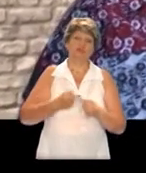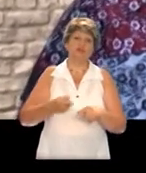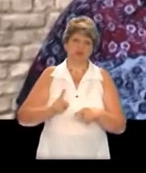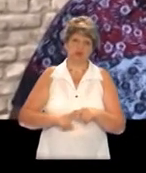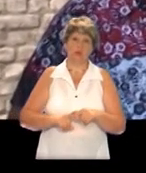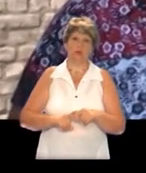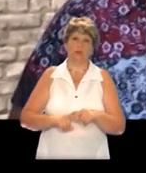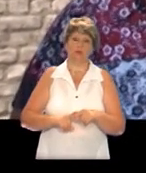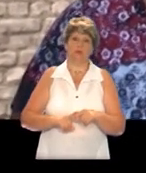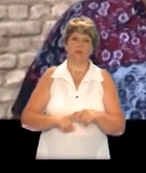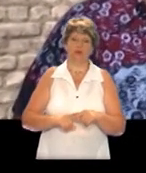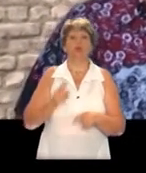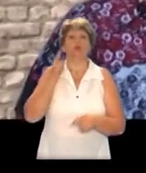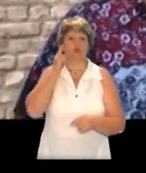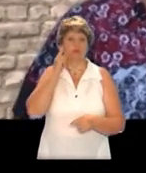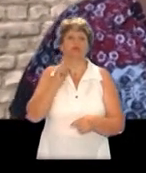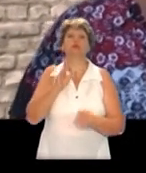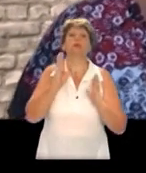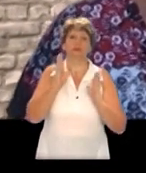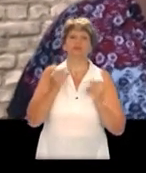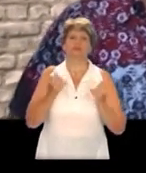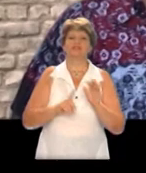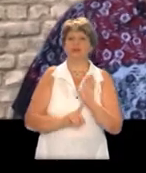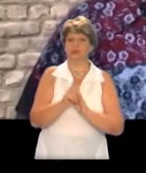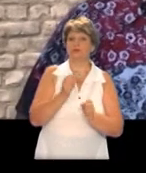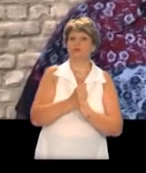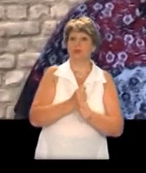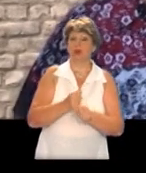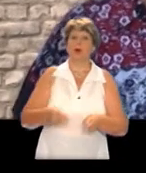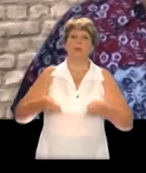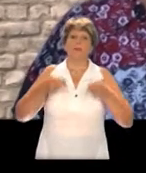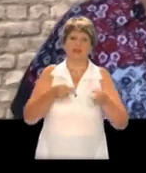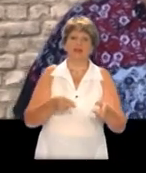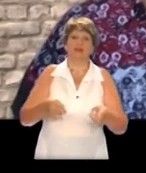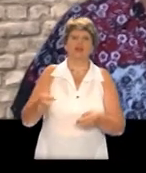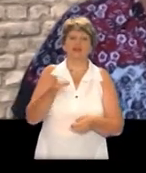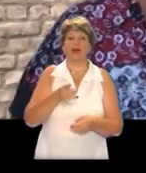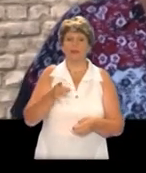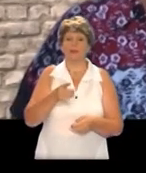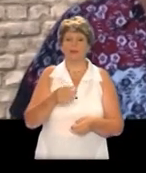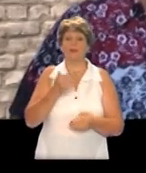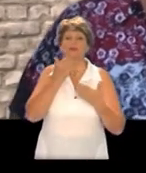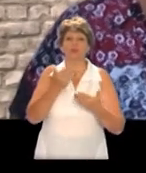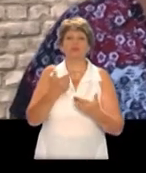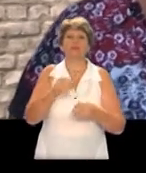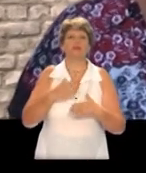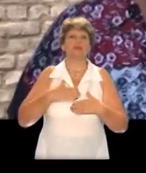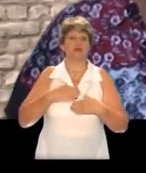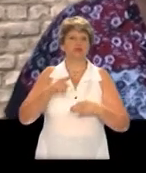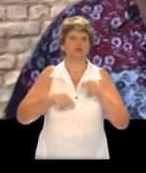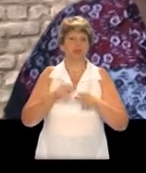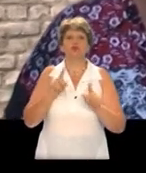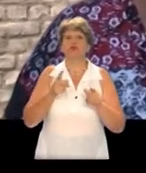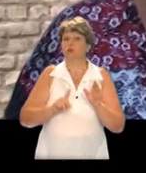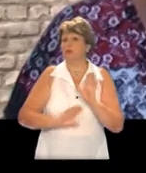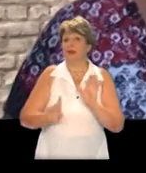цього, думаємо, що будуть робити. Приїхали в район, кажемо, де ж це наш підрядник, чому він не